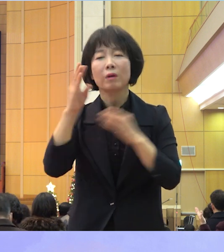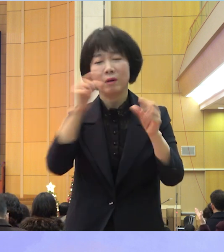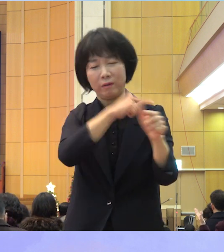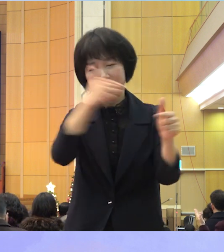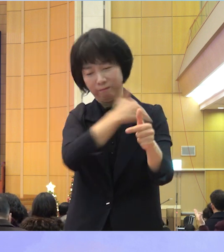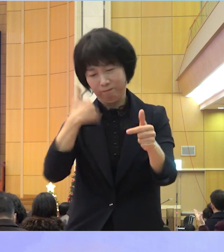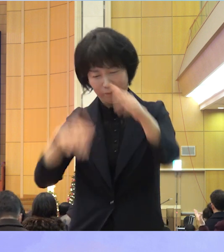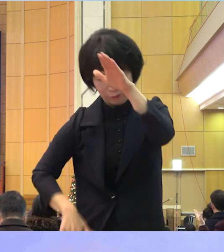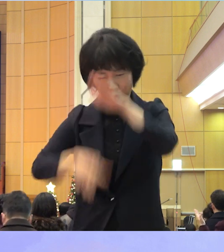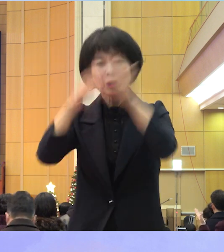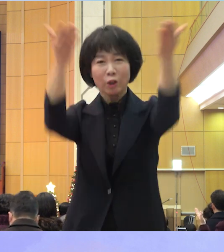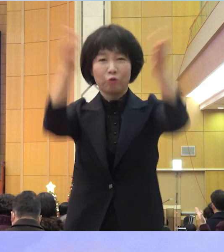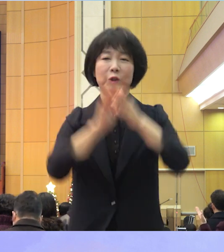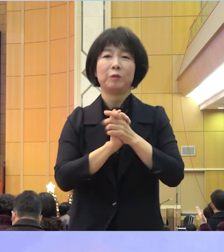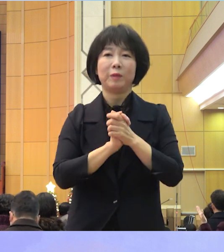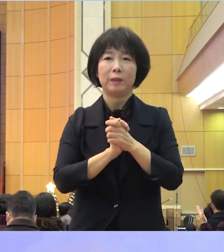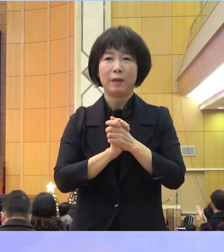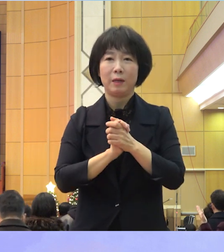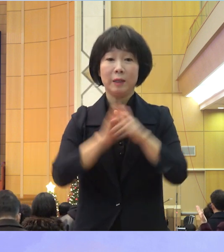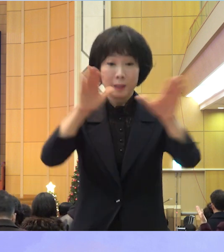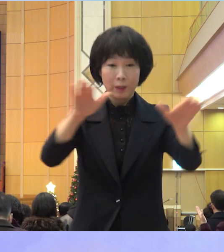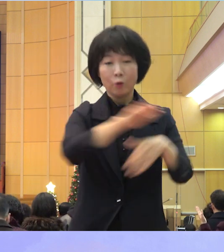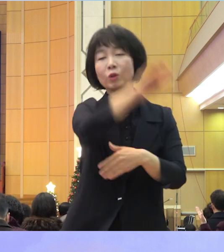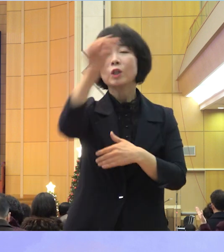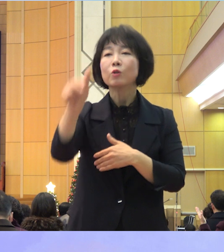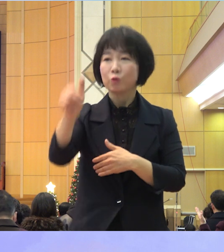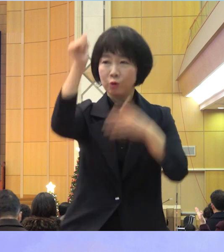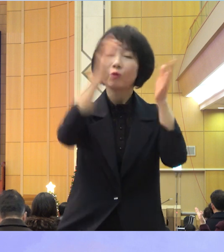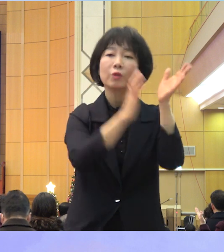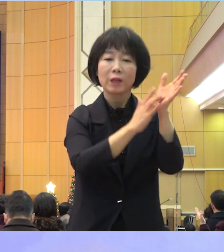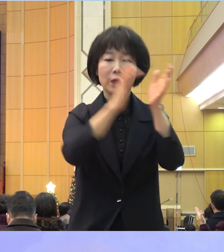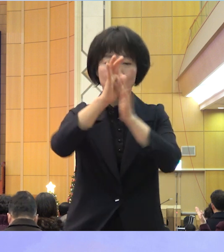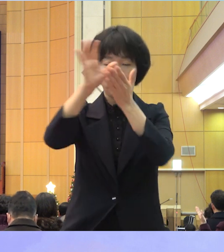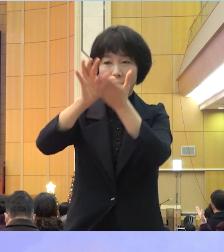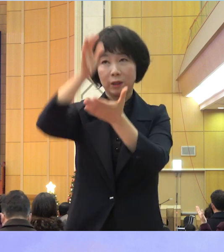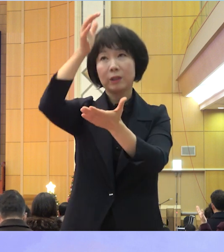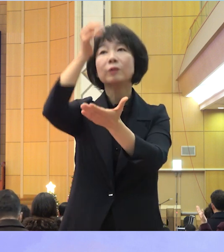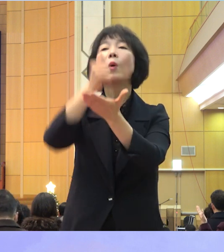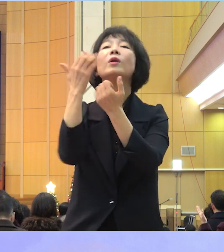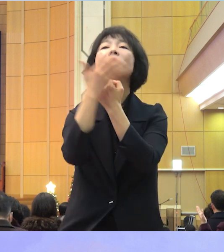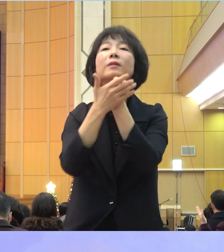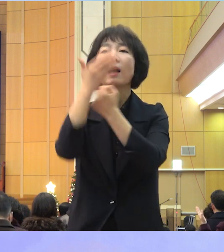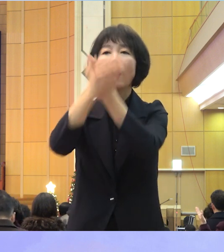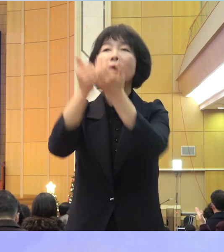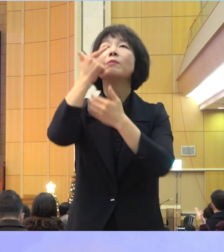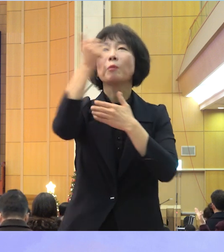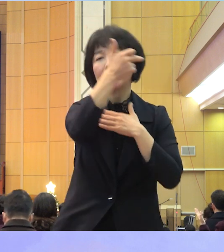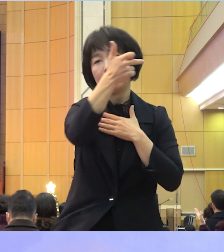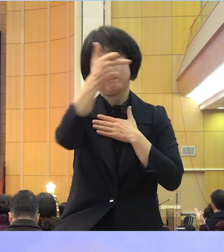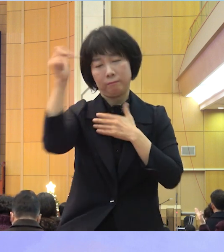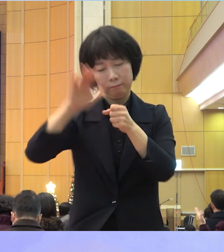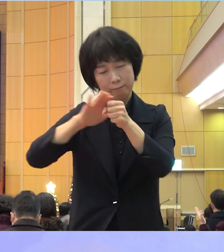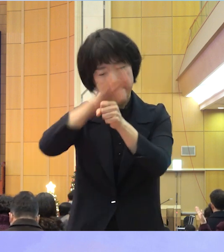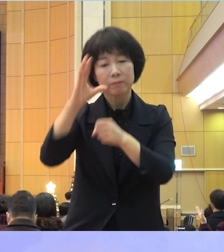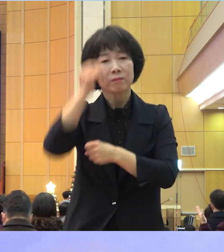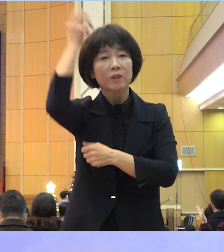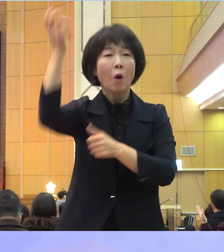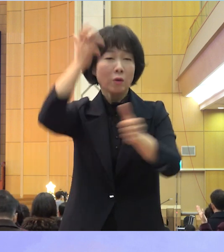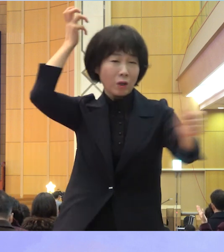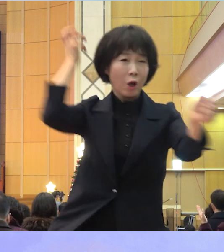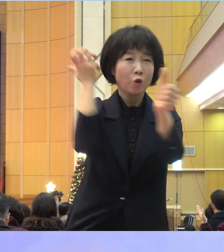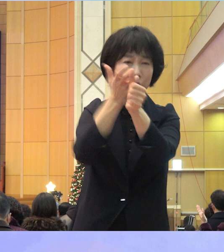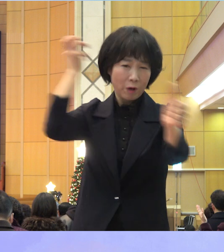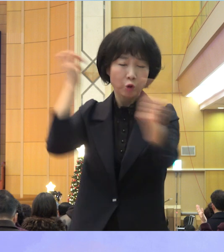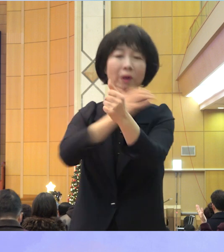복으로 충만케 하옵소서. 이제는 우리 주 예수 그리스도의 은혜와 하나님 아버지의 크신 사랑과 성령의